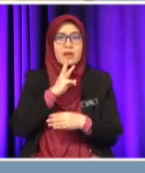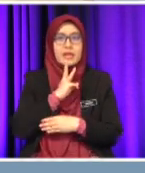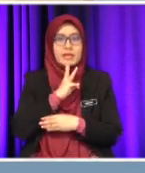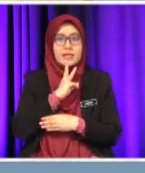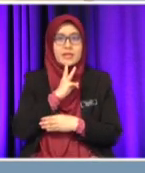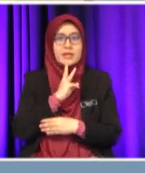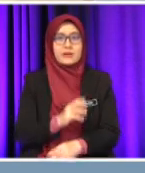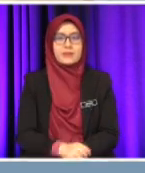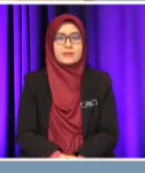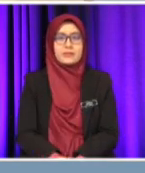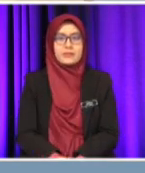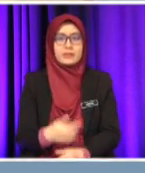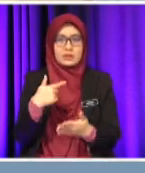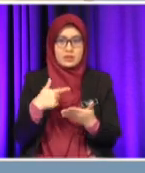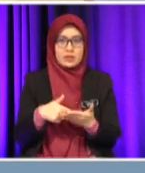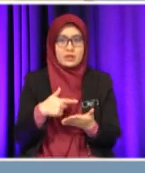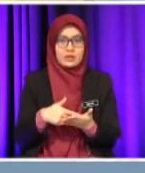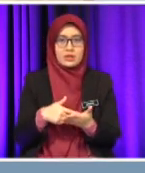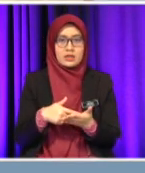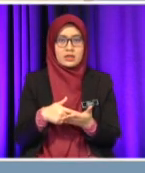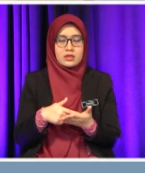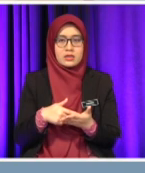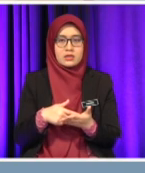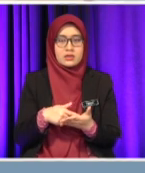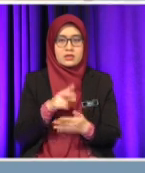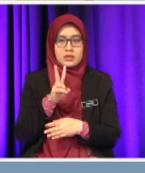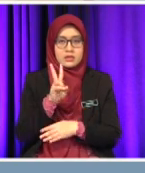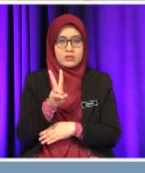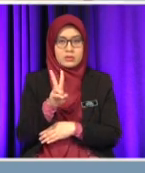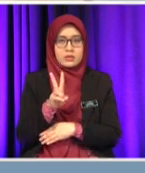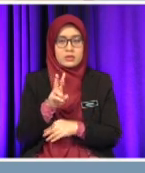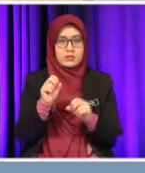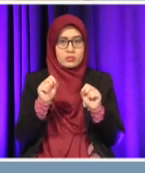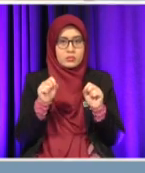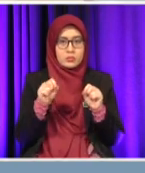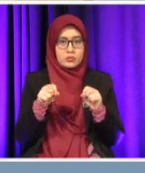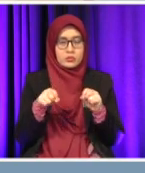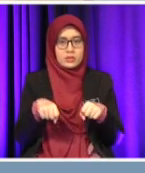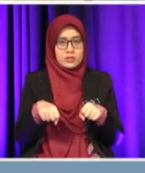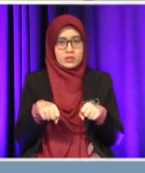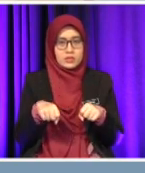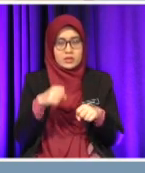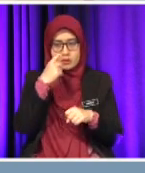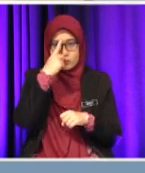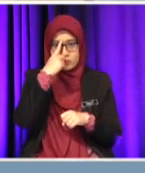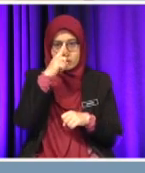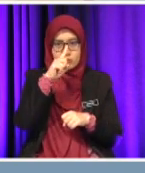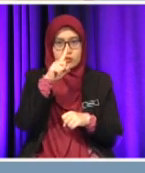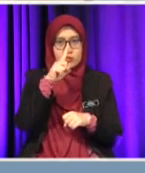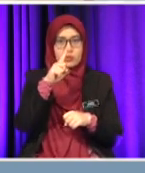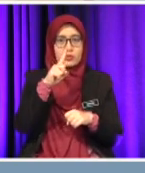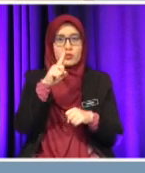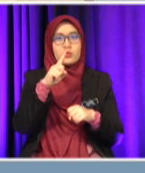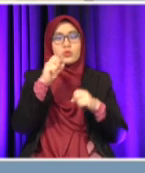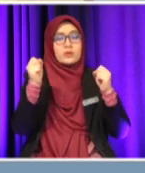yang satu lagi sesuai untuk tujuan dekorasi sesuai untuk tujuan